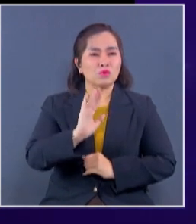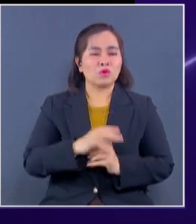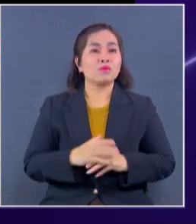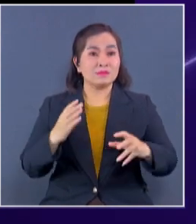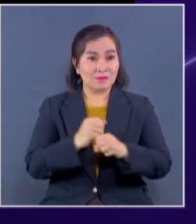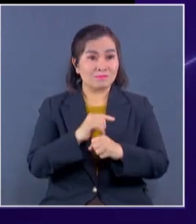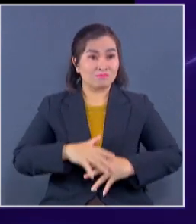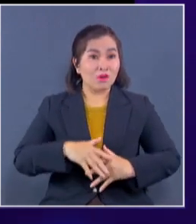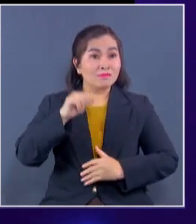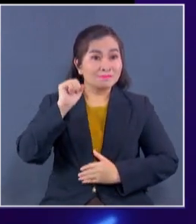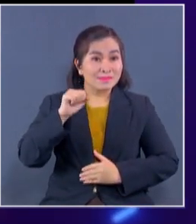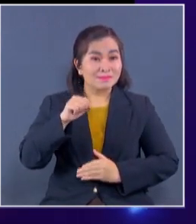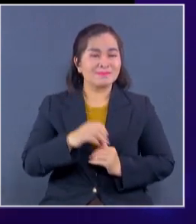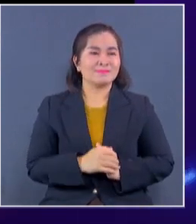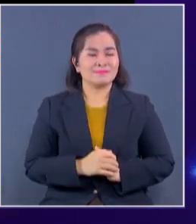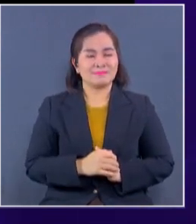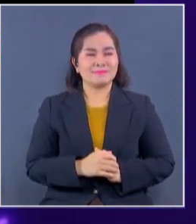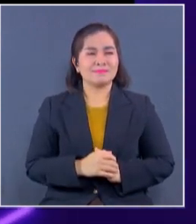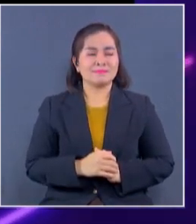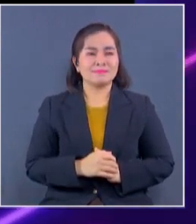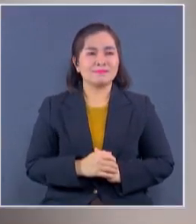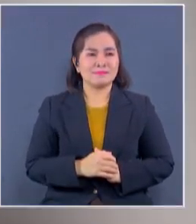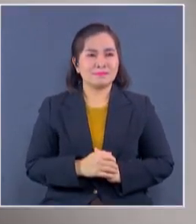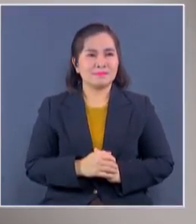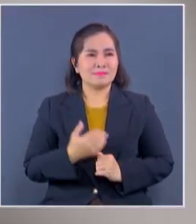ปซาร่าเนี่ยท้องจริงหรือเปล่านะคะโดยต่อม